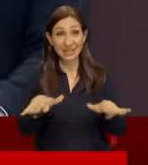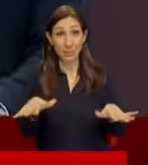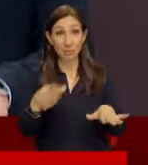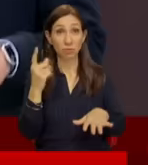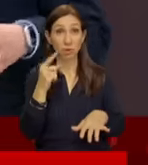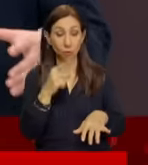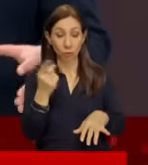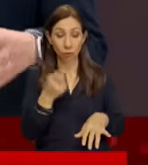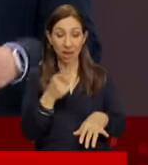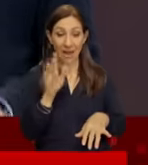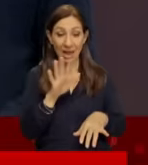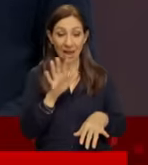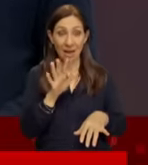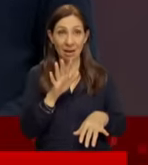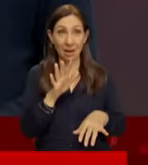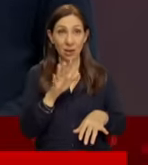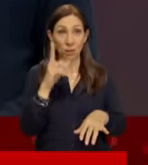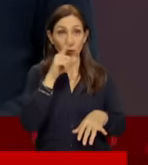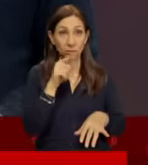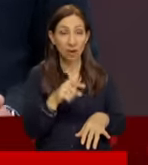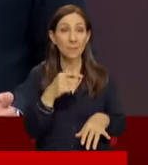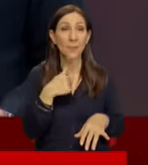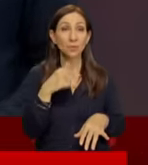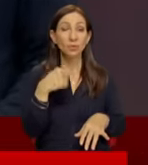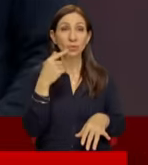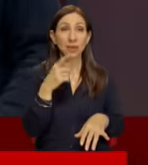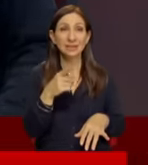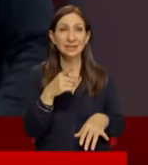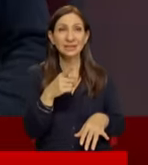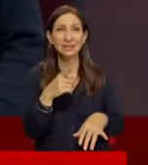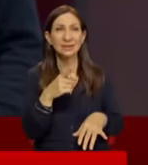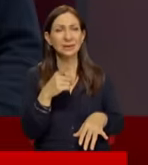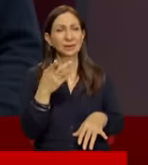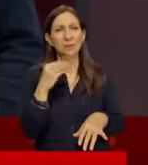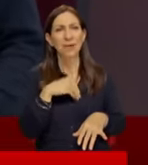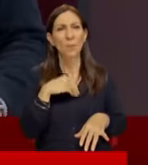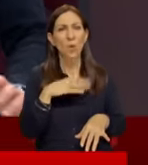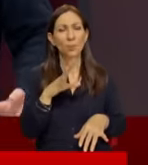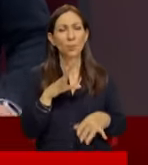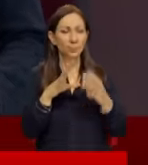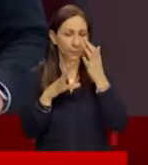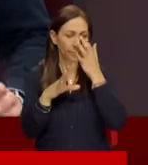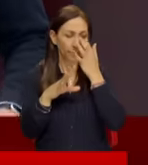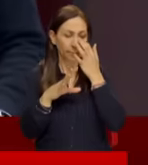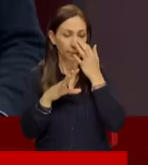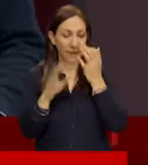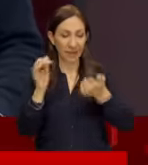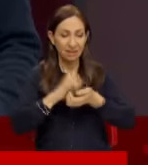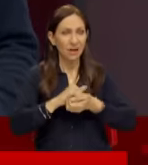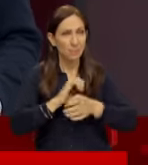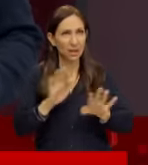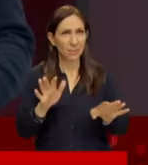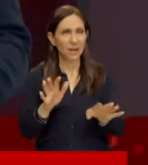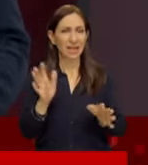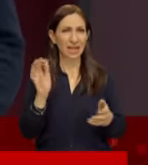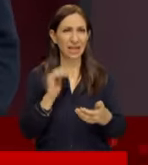dayattığı bir şey bu %50 bandı yüzünden. Ben bu nedenle şeyi zannetmiyorum. Hani ittifaklar biter mi?